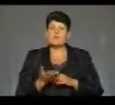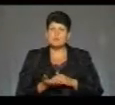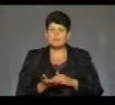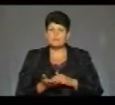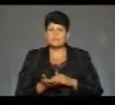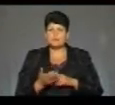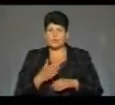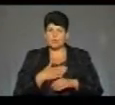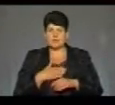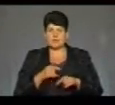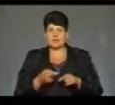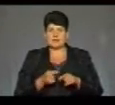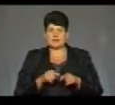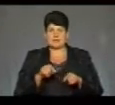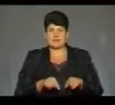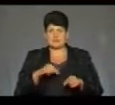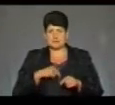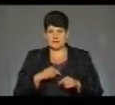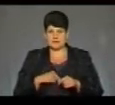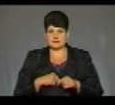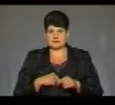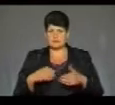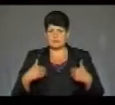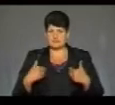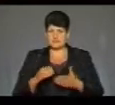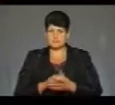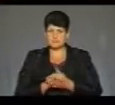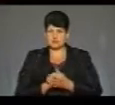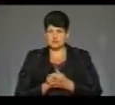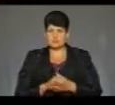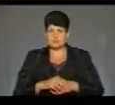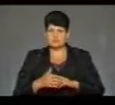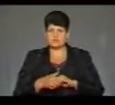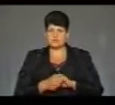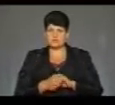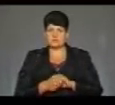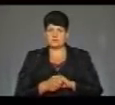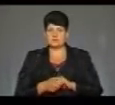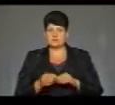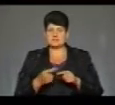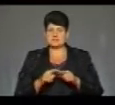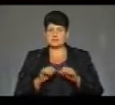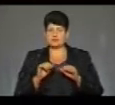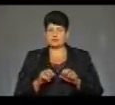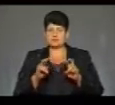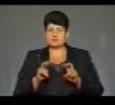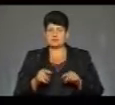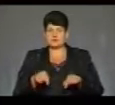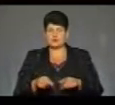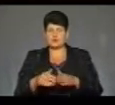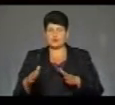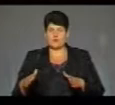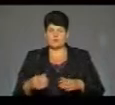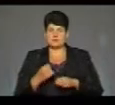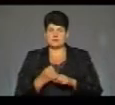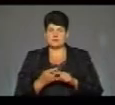у мене такий настрій, або привітайся з друзями за допомогою долоньки. І ось ми можемо, сидячи на цьому коврику,